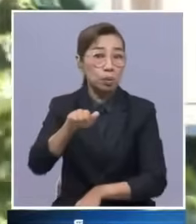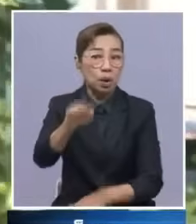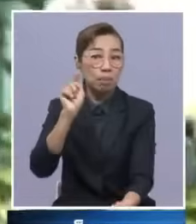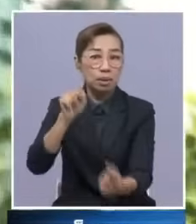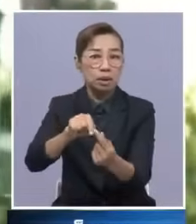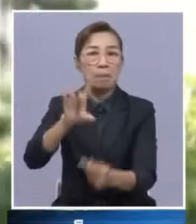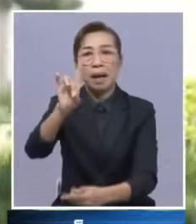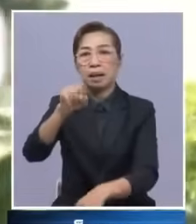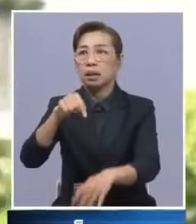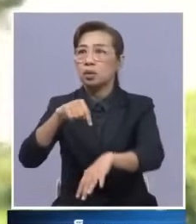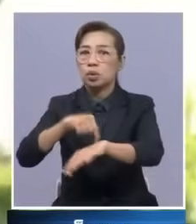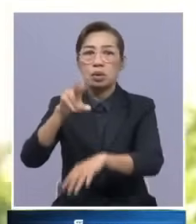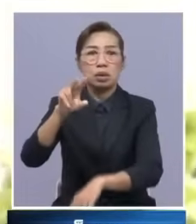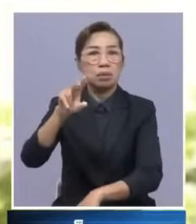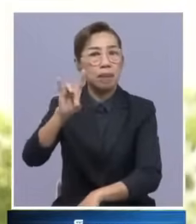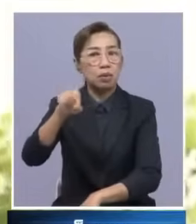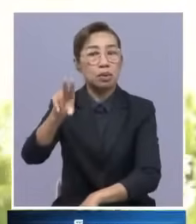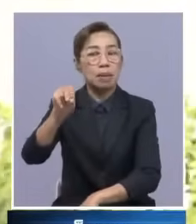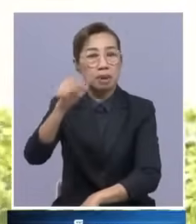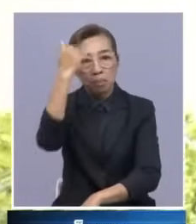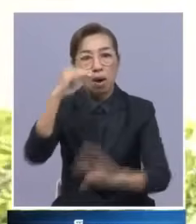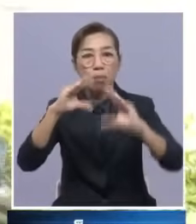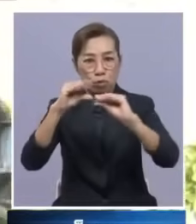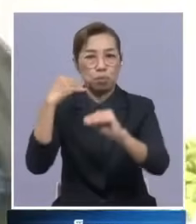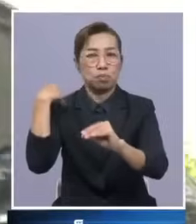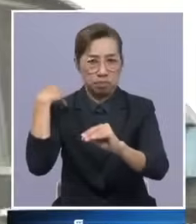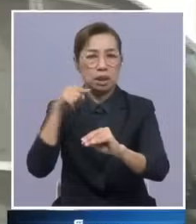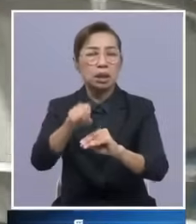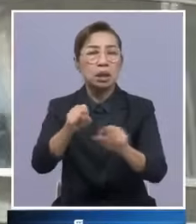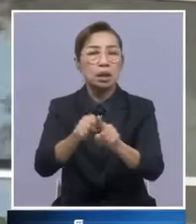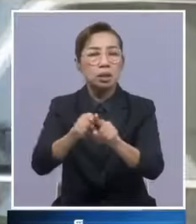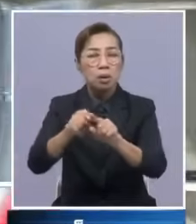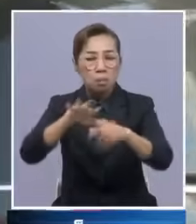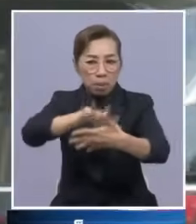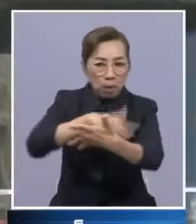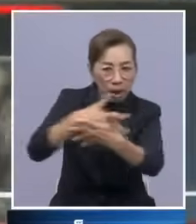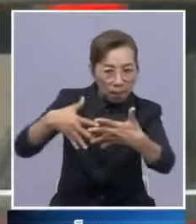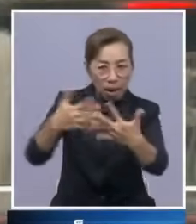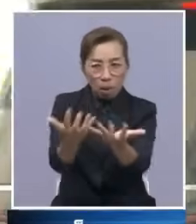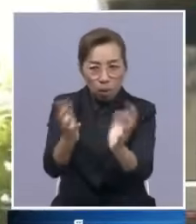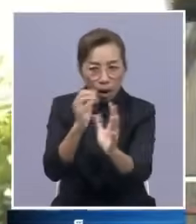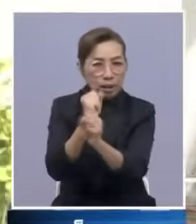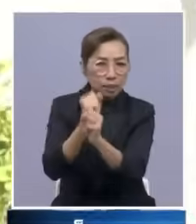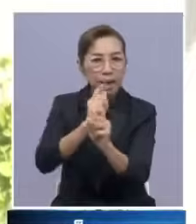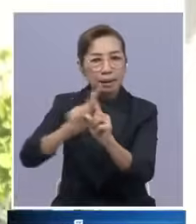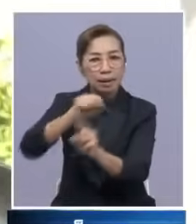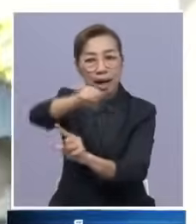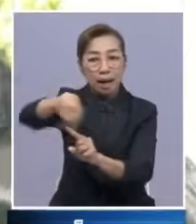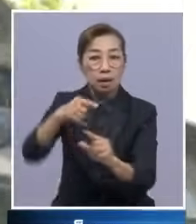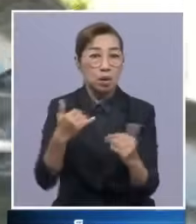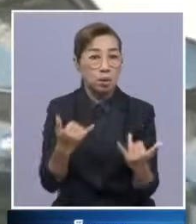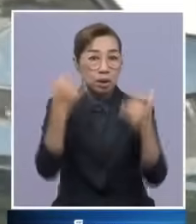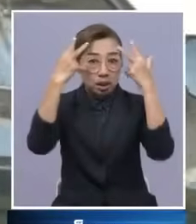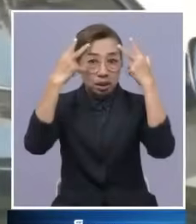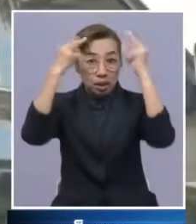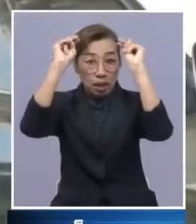นเลยนะคะ ค เห็นบอกว่านายกมีประชุมนะเนี่ยค่ะจะต้องไปประชุมเตรียมการกับหน่วยงานที่เกี่ยวข้องนะคะโดยวันนี้ค่ะน